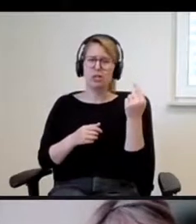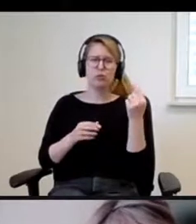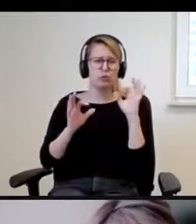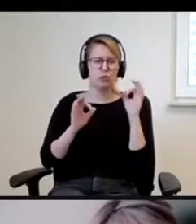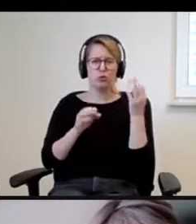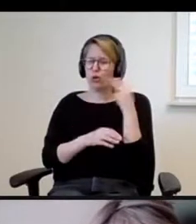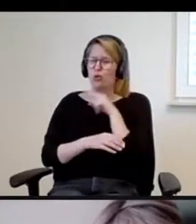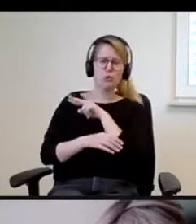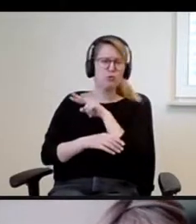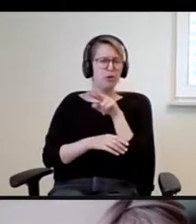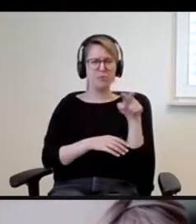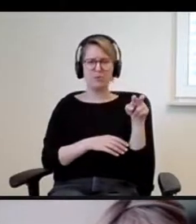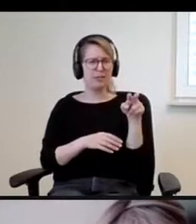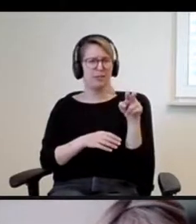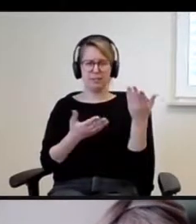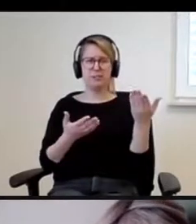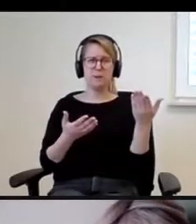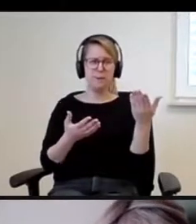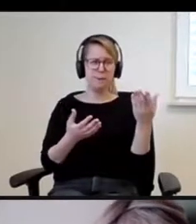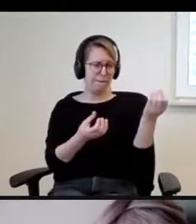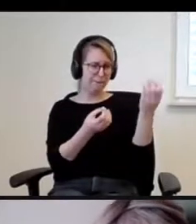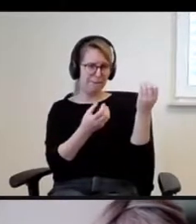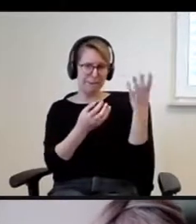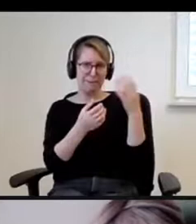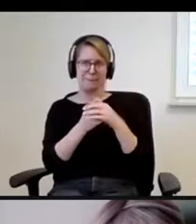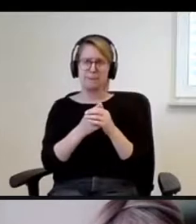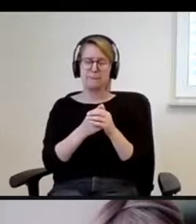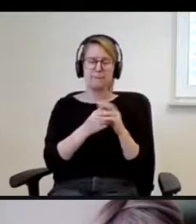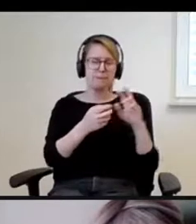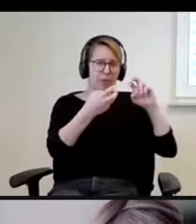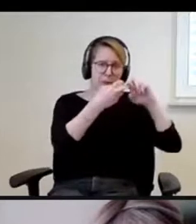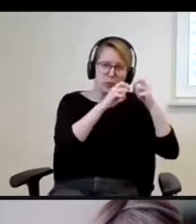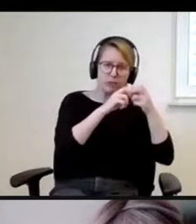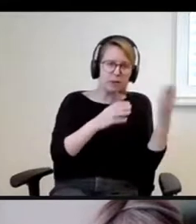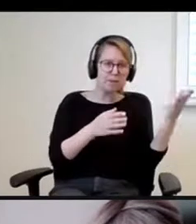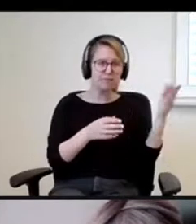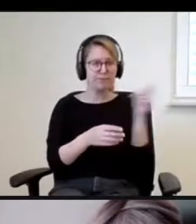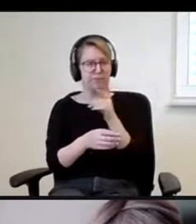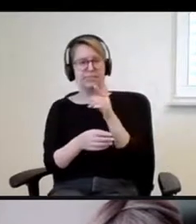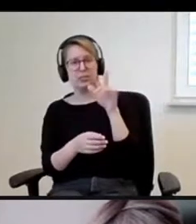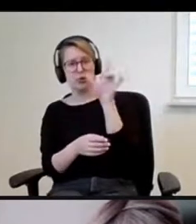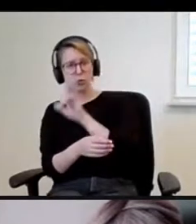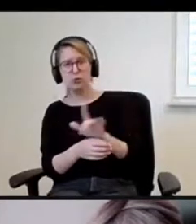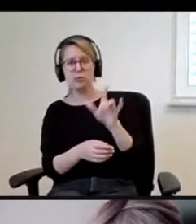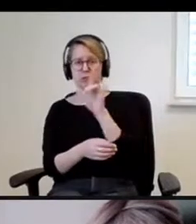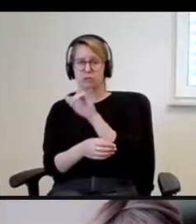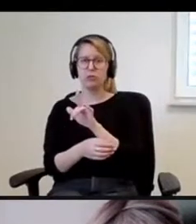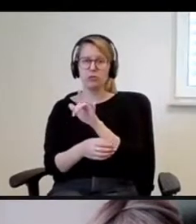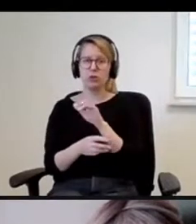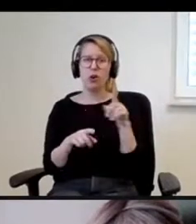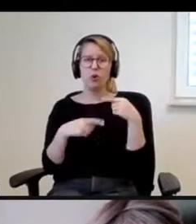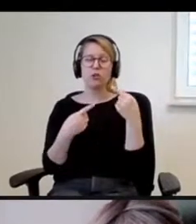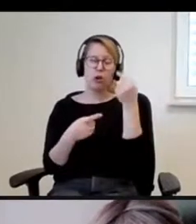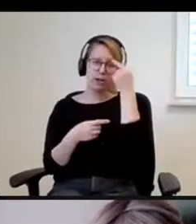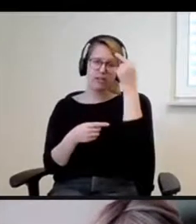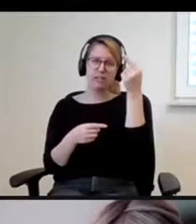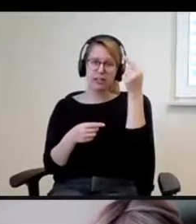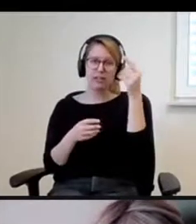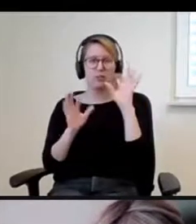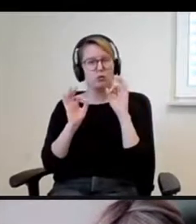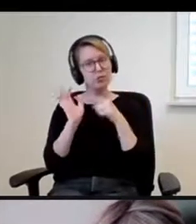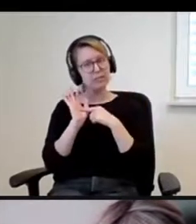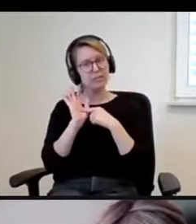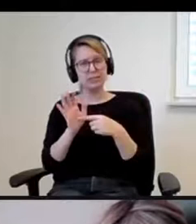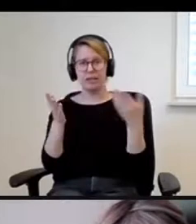de Luxembourg. Ainsi, on a couvert et on a démontré aussi comment les stratégies présentées à un certain niveau